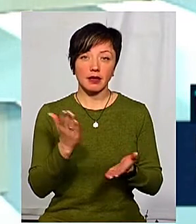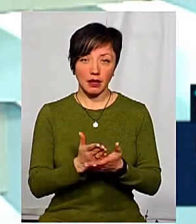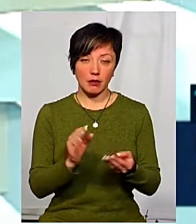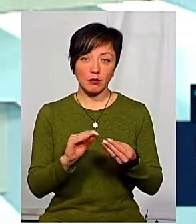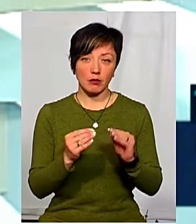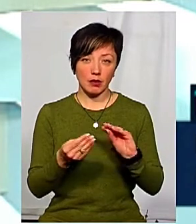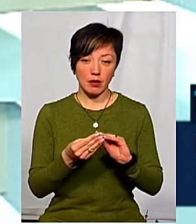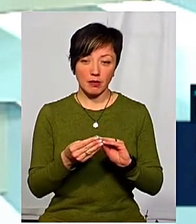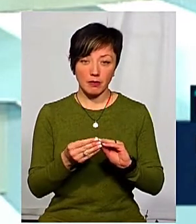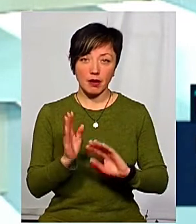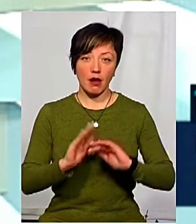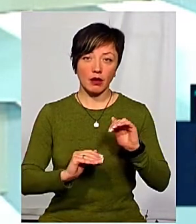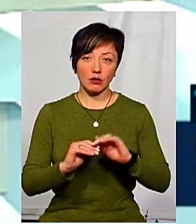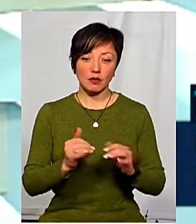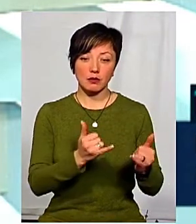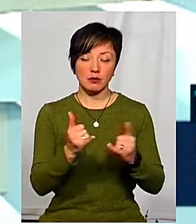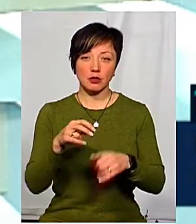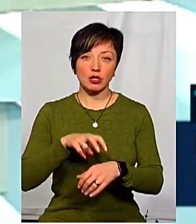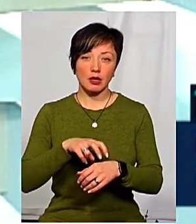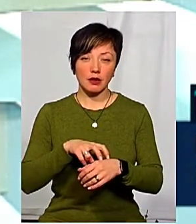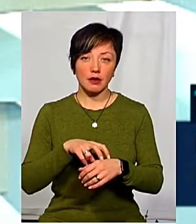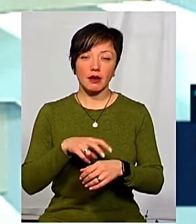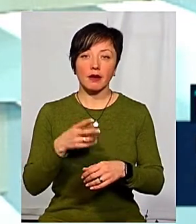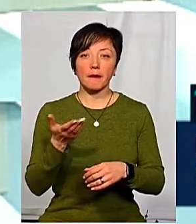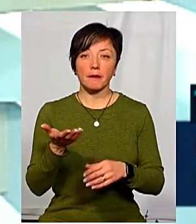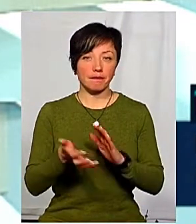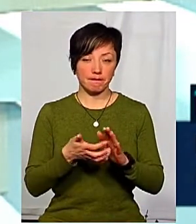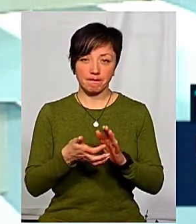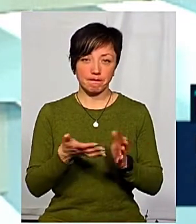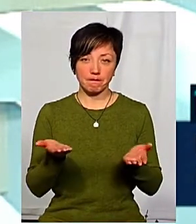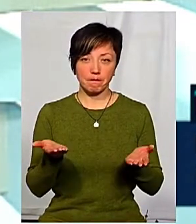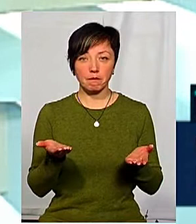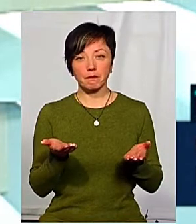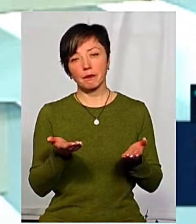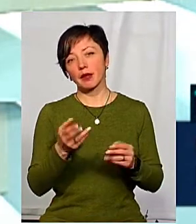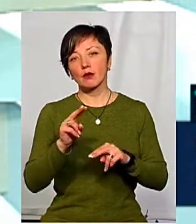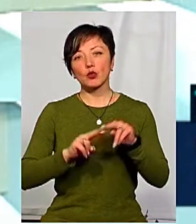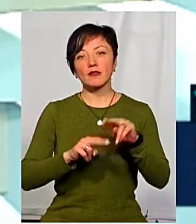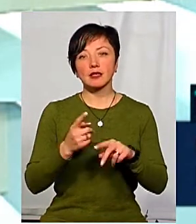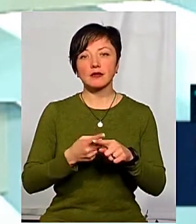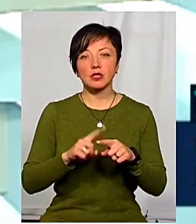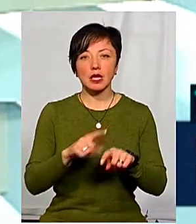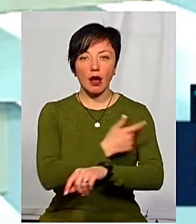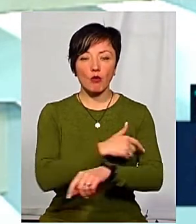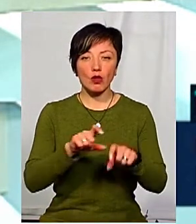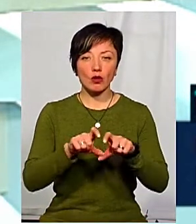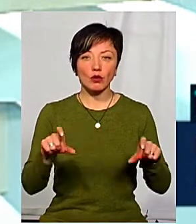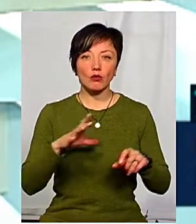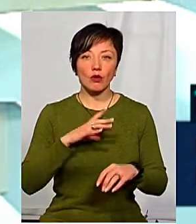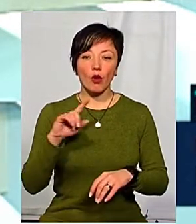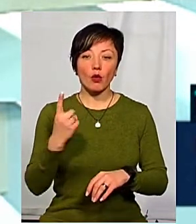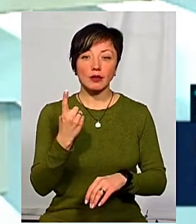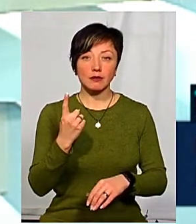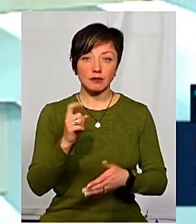є питання кадрового забезпечення лікаря, при тому, що якраз будівництво цих амбулаторій було одним